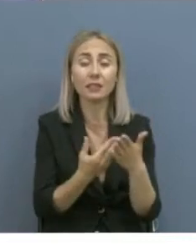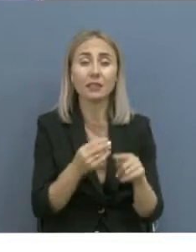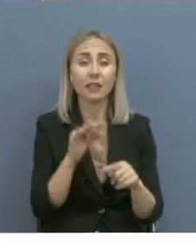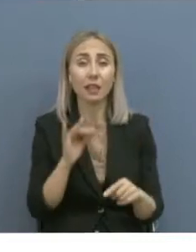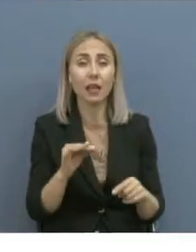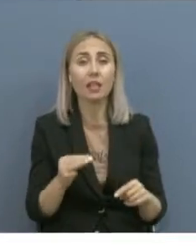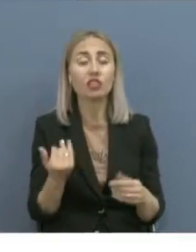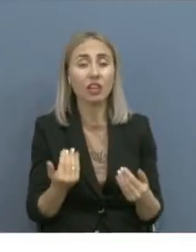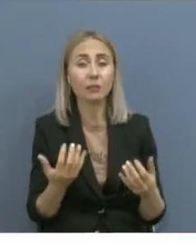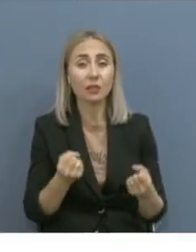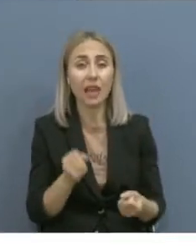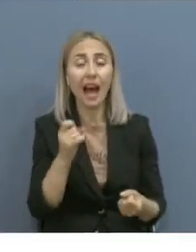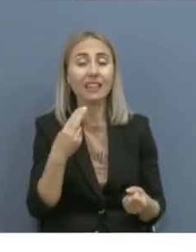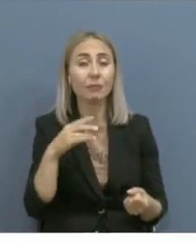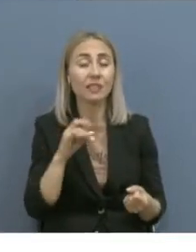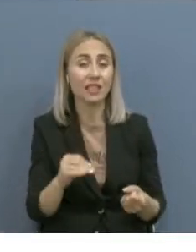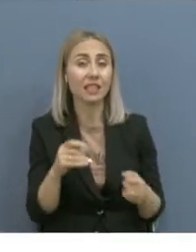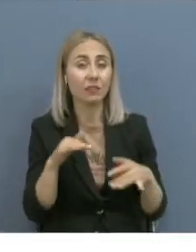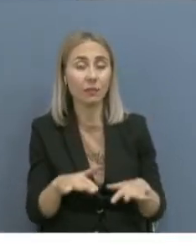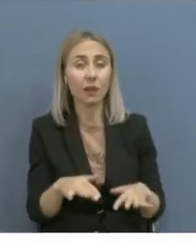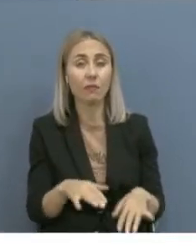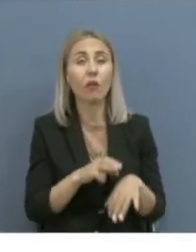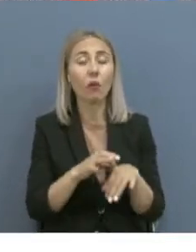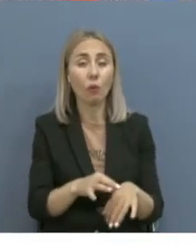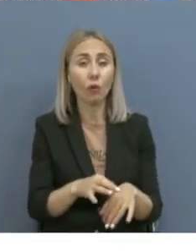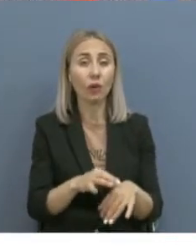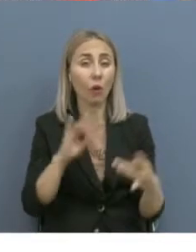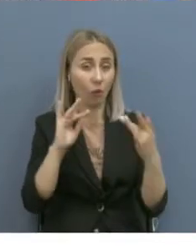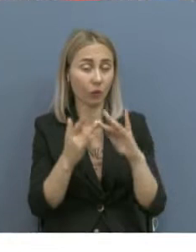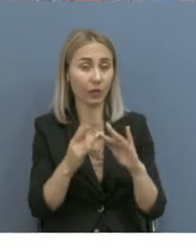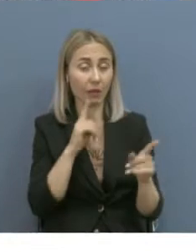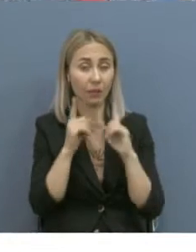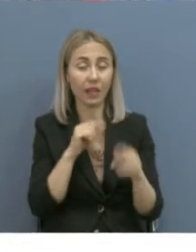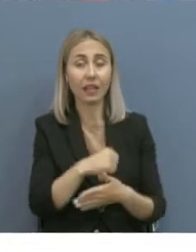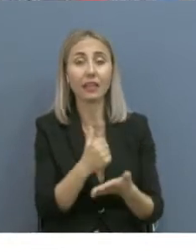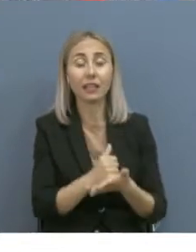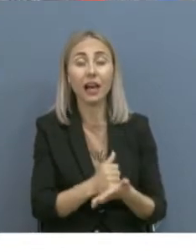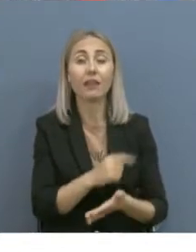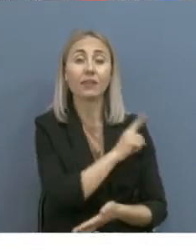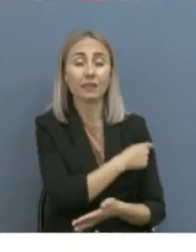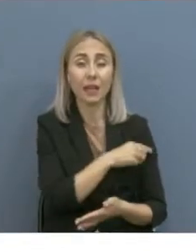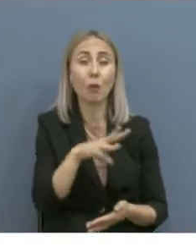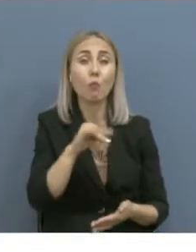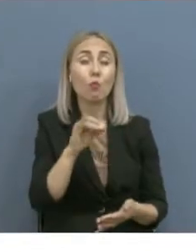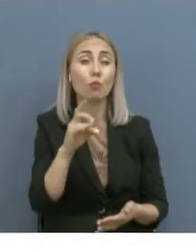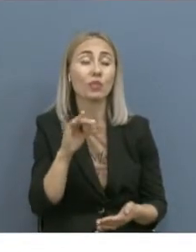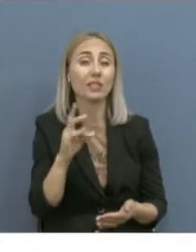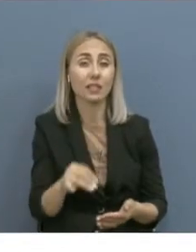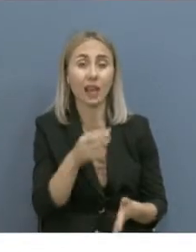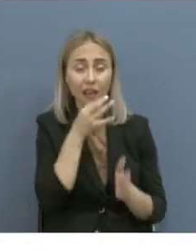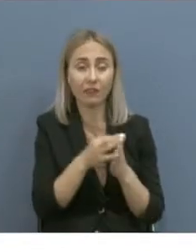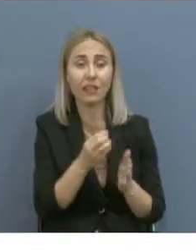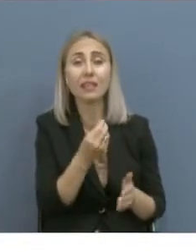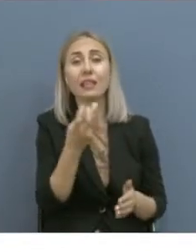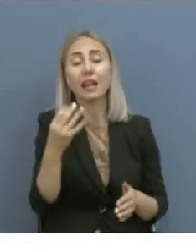болады. Онлайн брифинг барысында өңірдің бас санитарлық дәрігері Айнагүл Мусинаға аудан кәсіпкерлерде карантин талаптарына қатысты